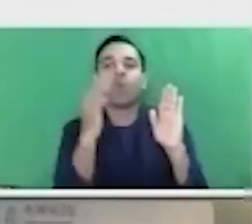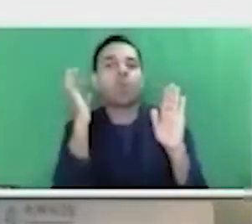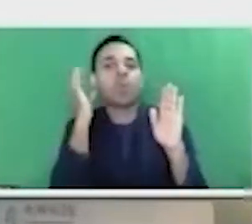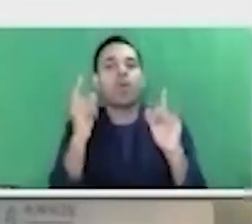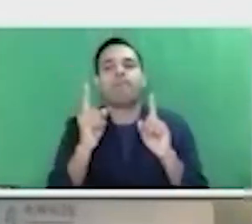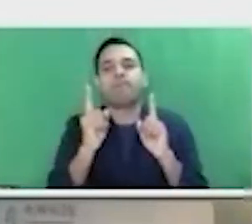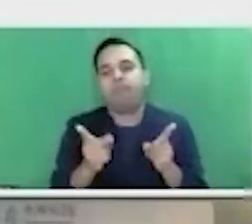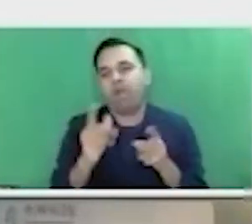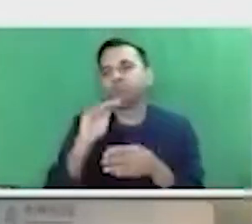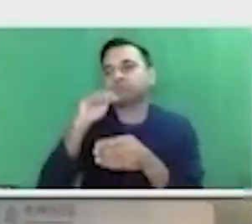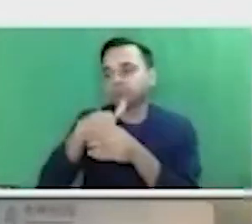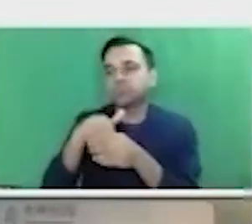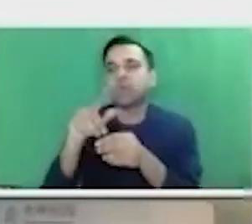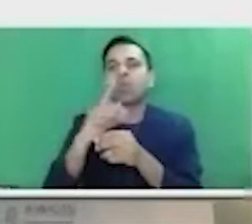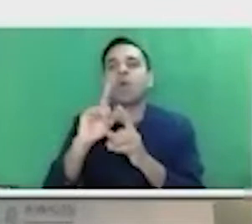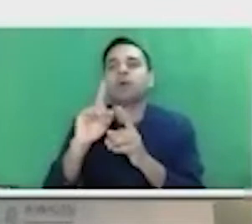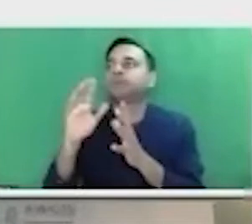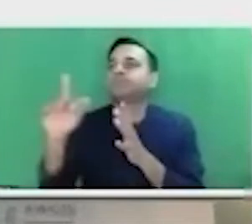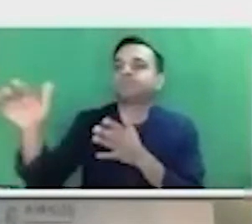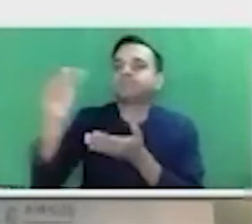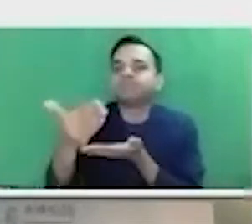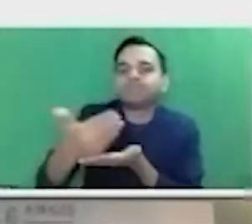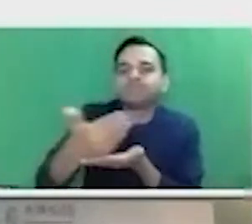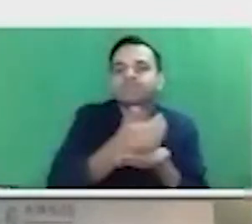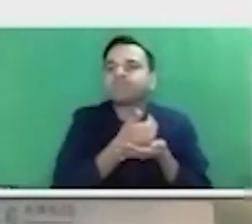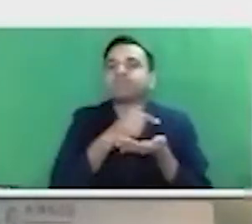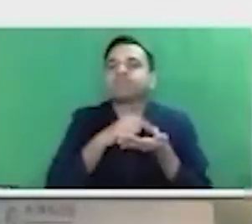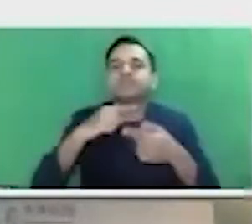في خصوصا في برامج العمل